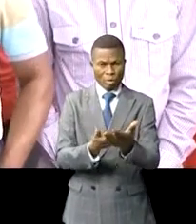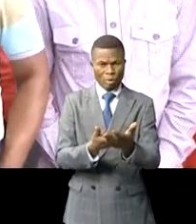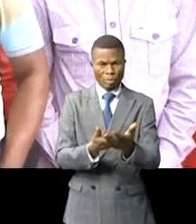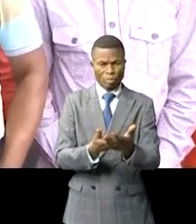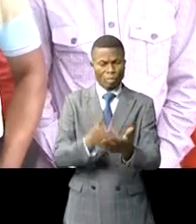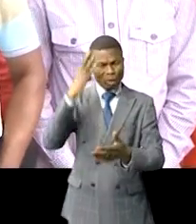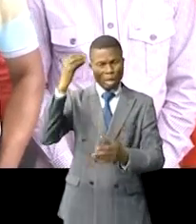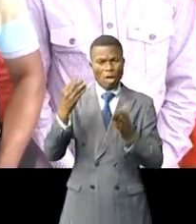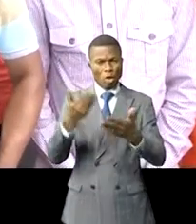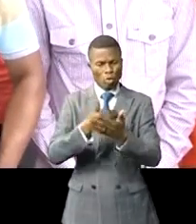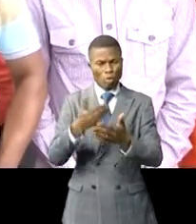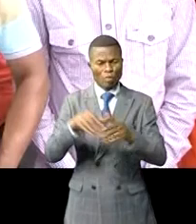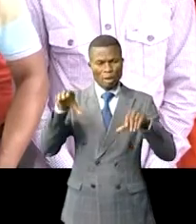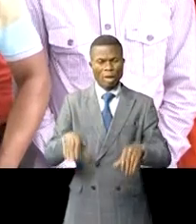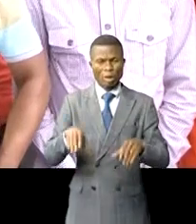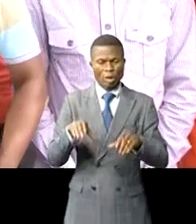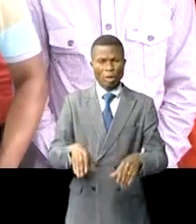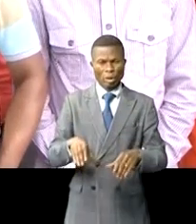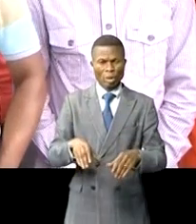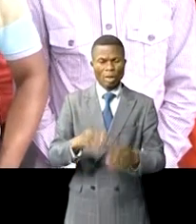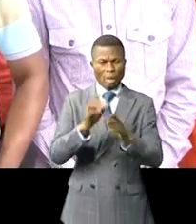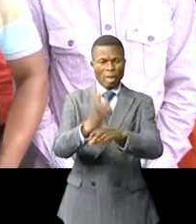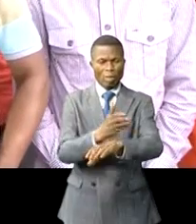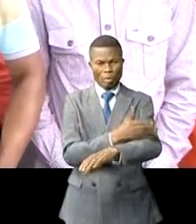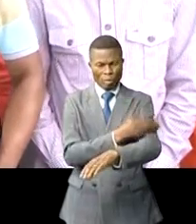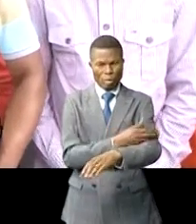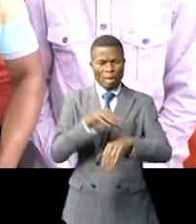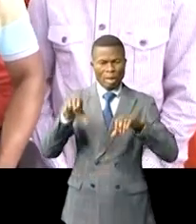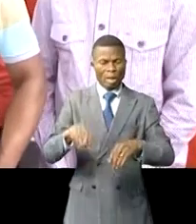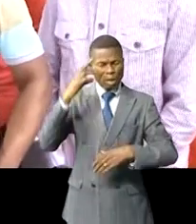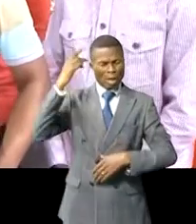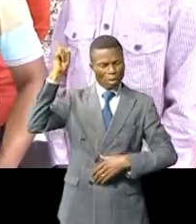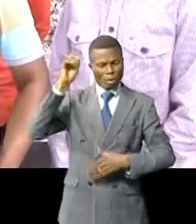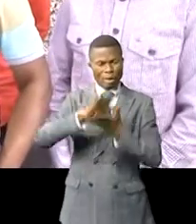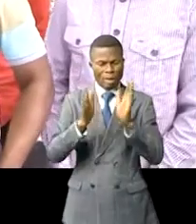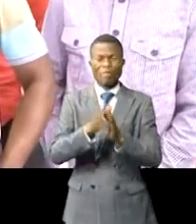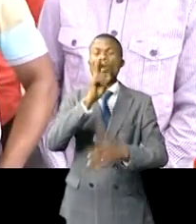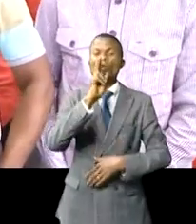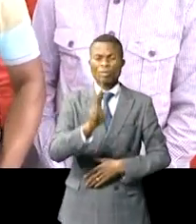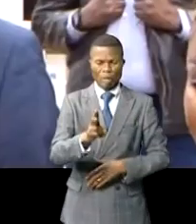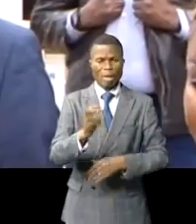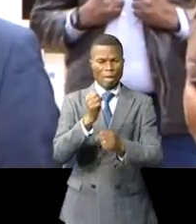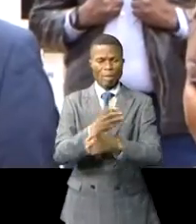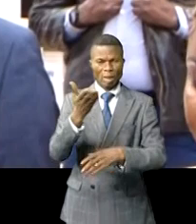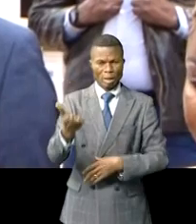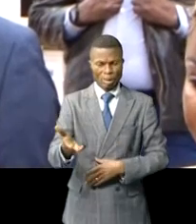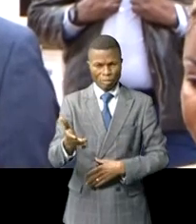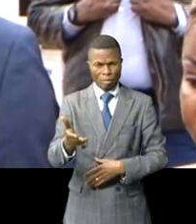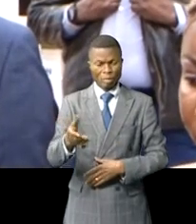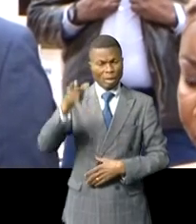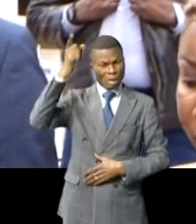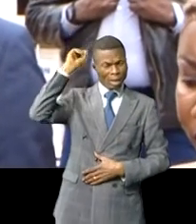nouvelle espérance pour que le Congo aille de l'avant, le Congo de nos rêves soit un jour accompli. Ce qui